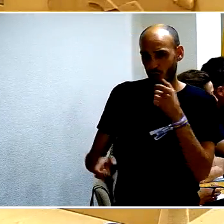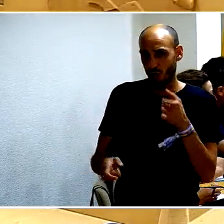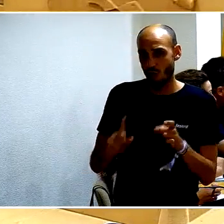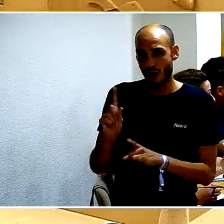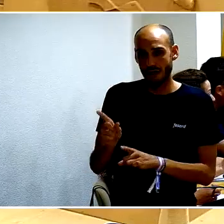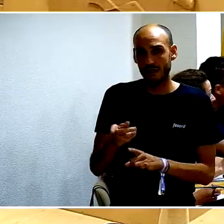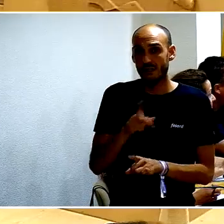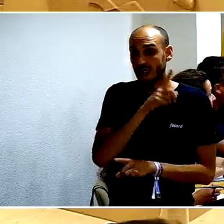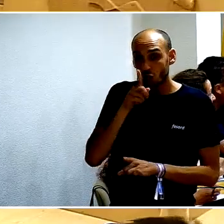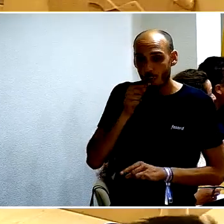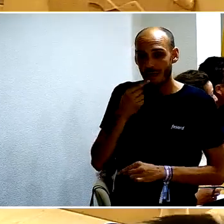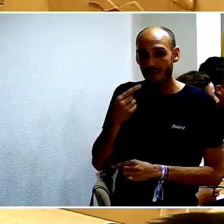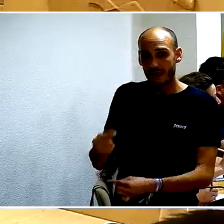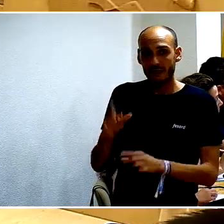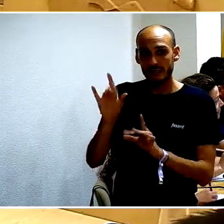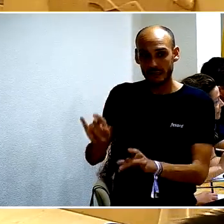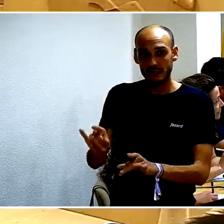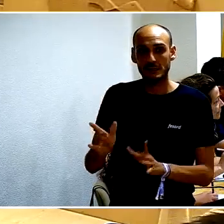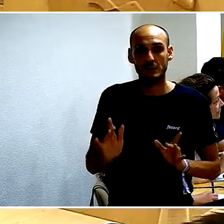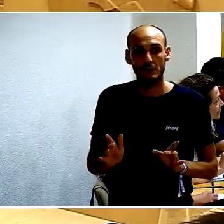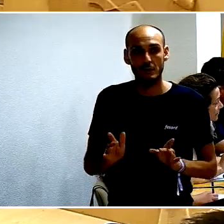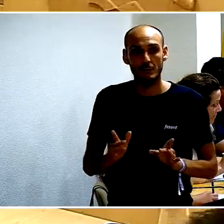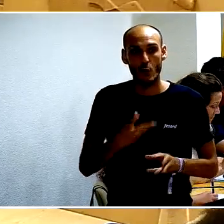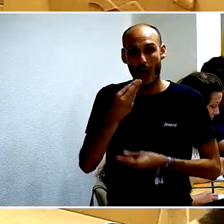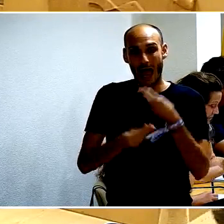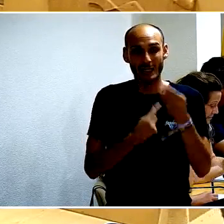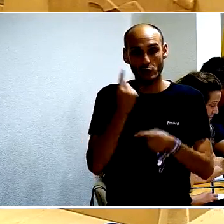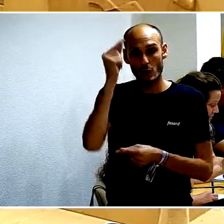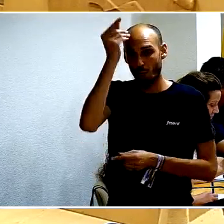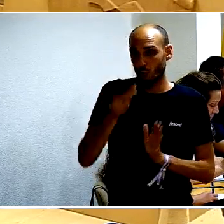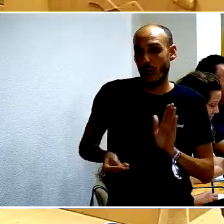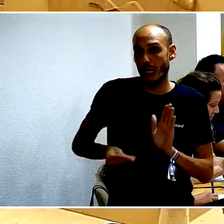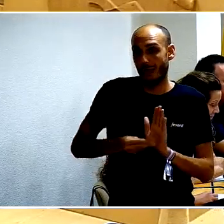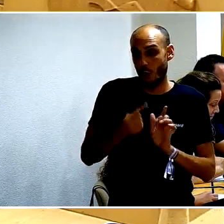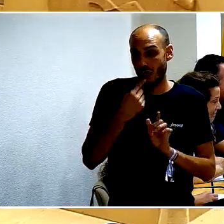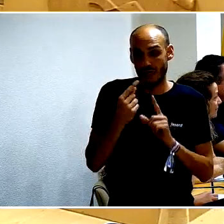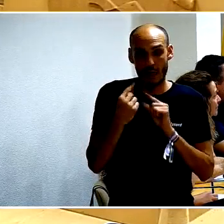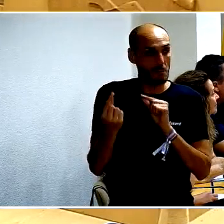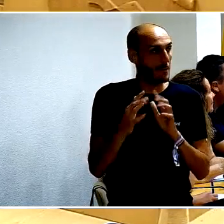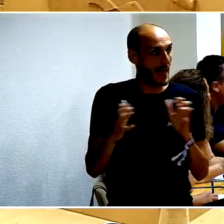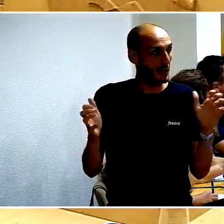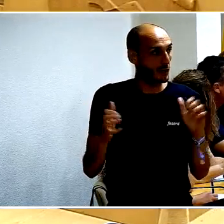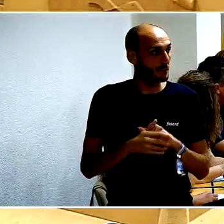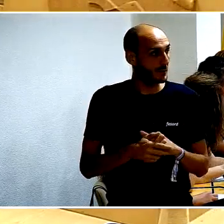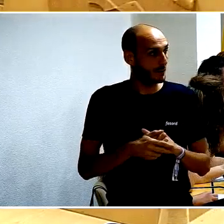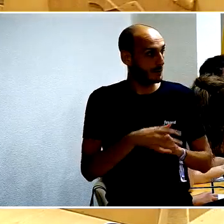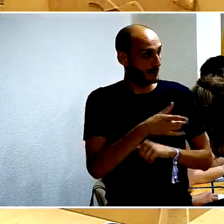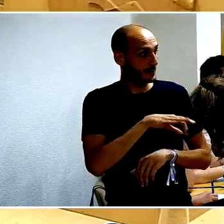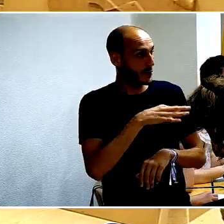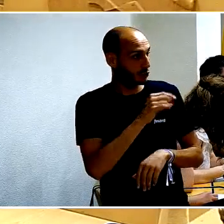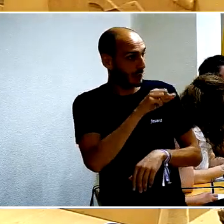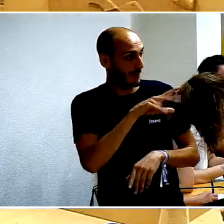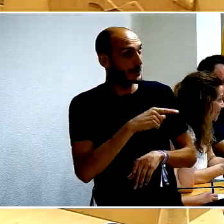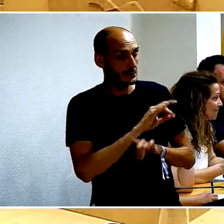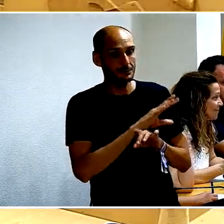nom, i d'alguna, però està fent la puntualització de lo que posa en l'acord plenari. No, perdón, señor Torralba, no, ya está, ha fet